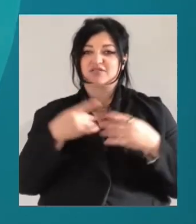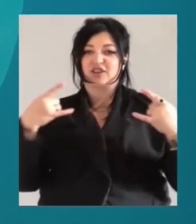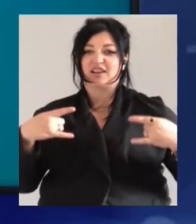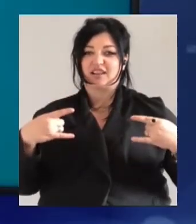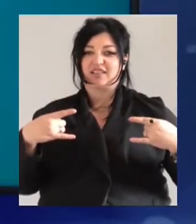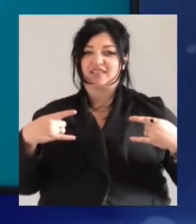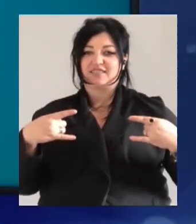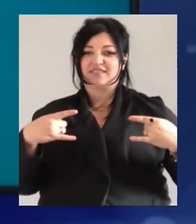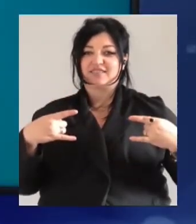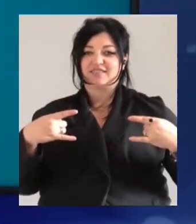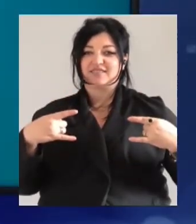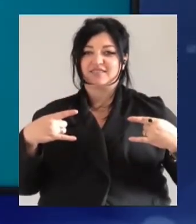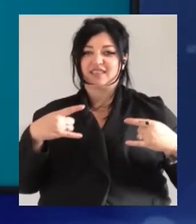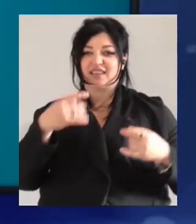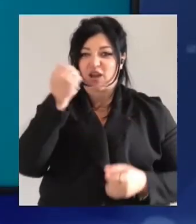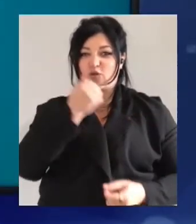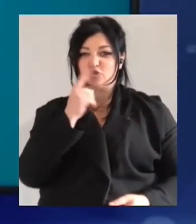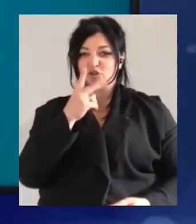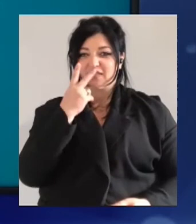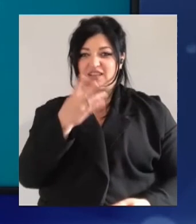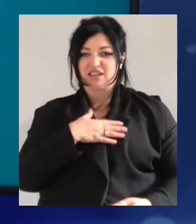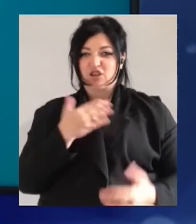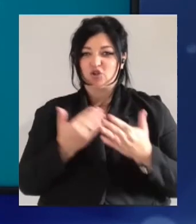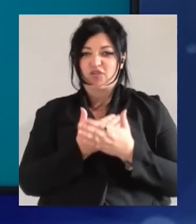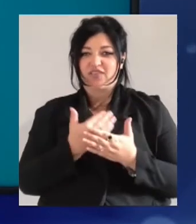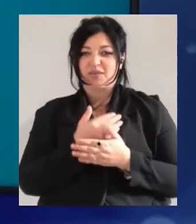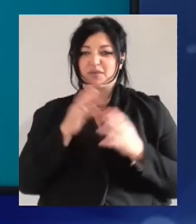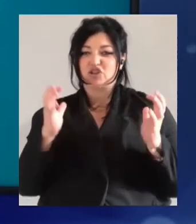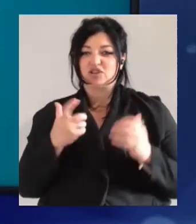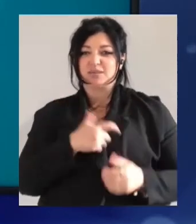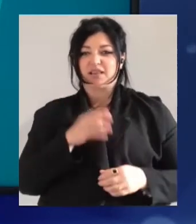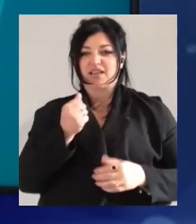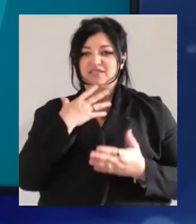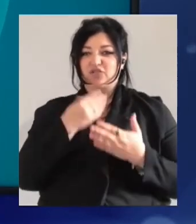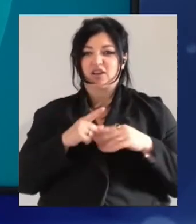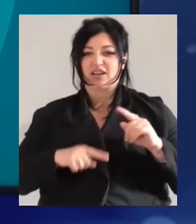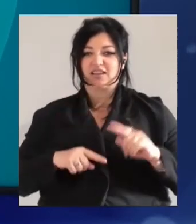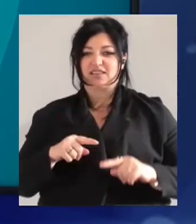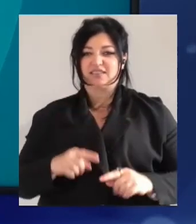екранах. Дякуємо, що дивились наші новини. Бережіть себе та своїх рідних.